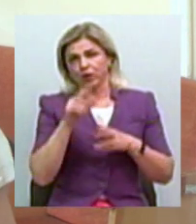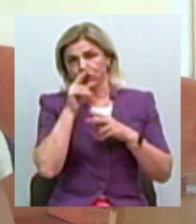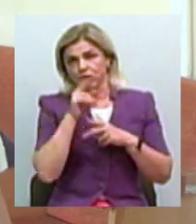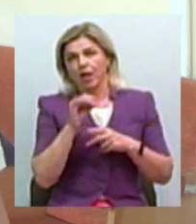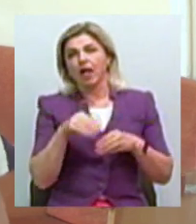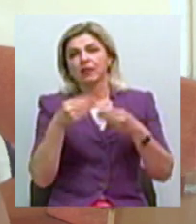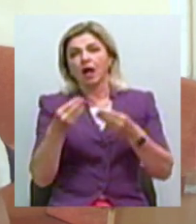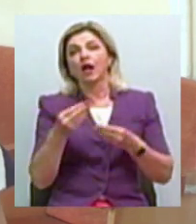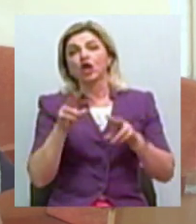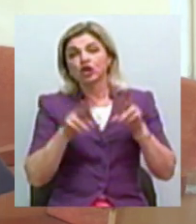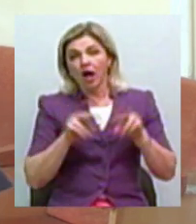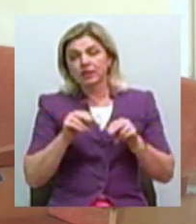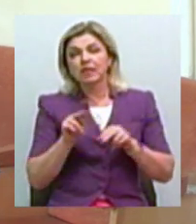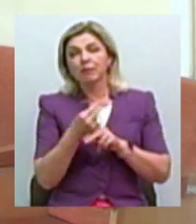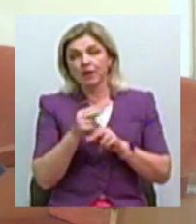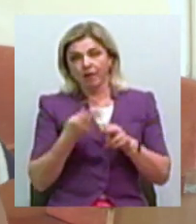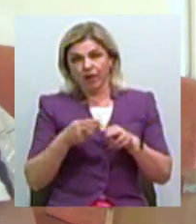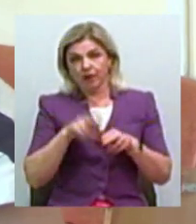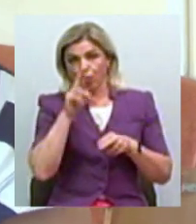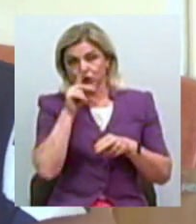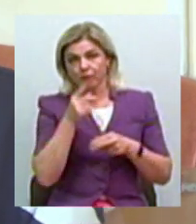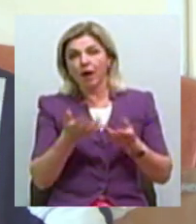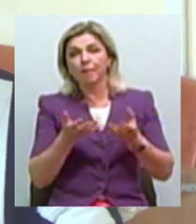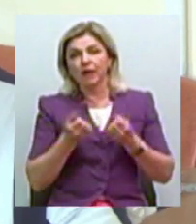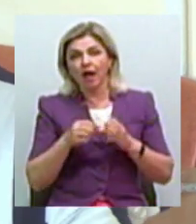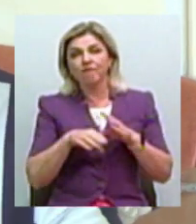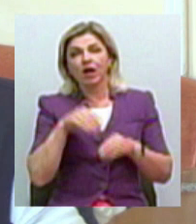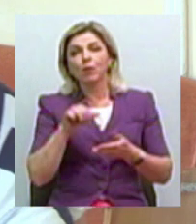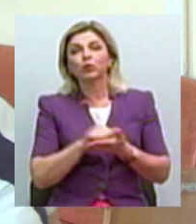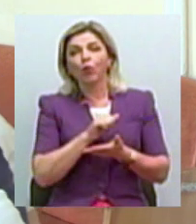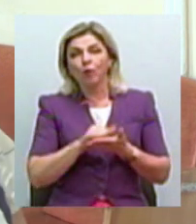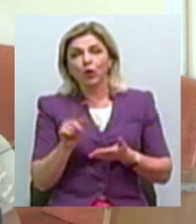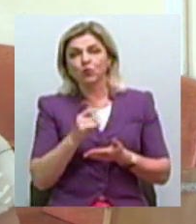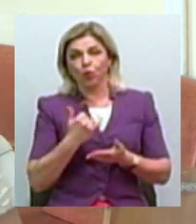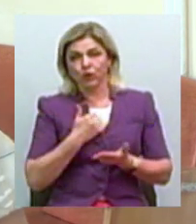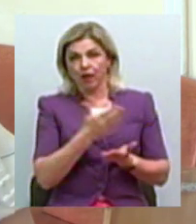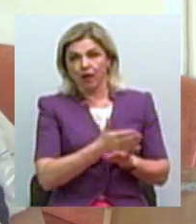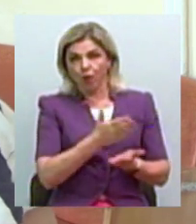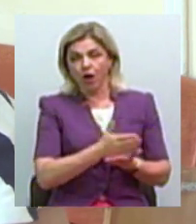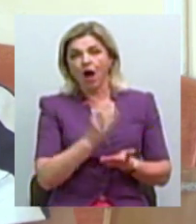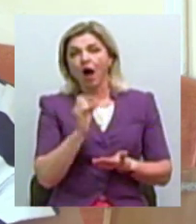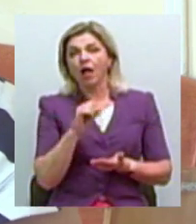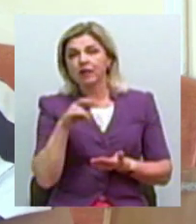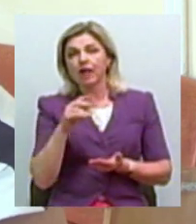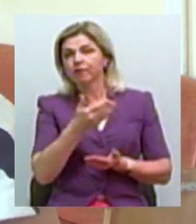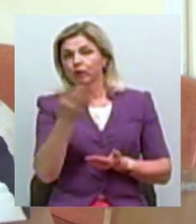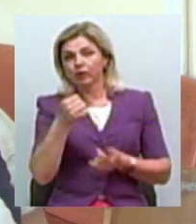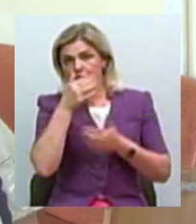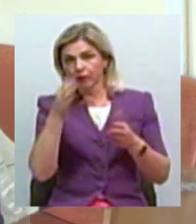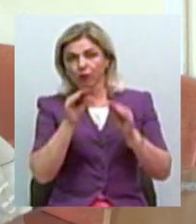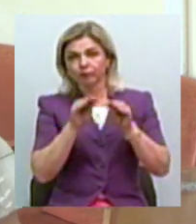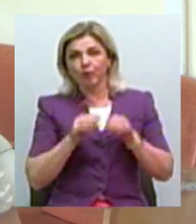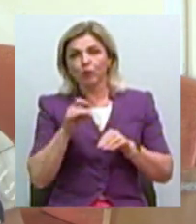шанс виправити цю помилку. Ми прийняли від них виборчу документацію, яка в нас знаходиться. Але вони не змогли скласти